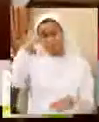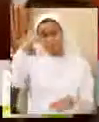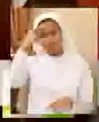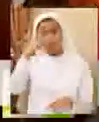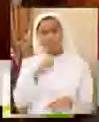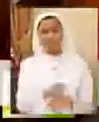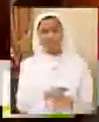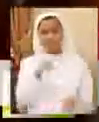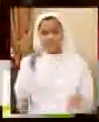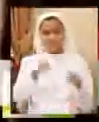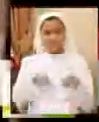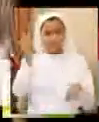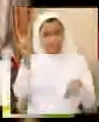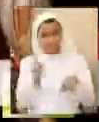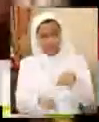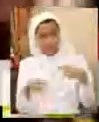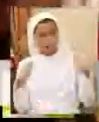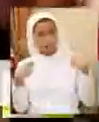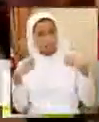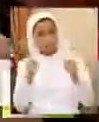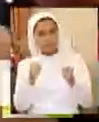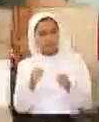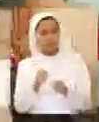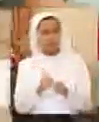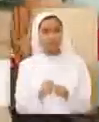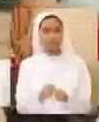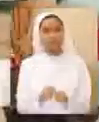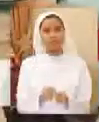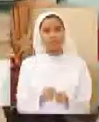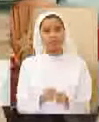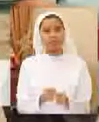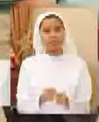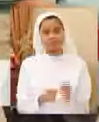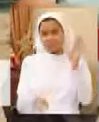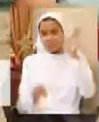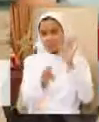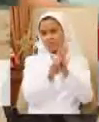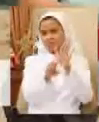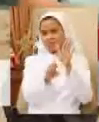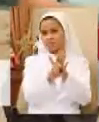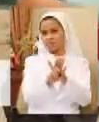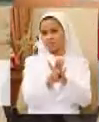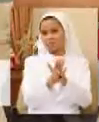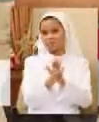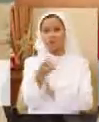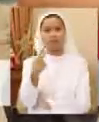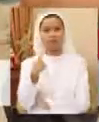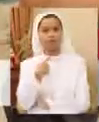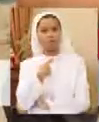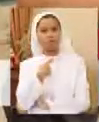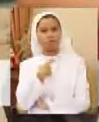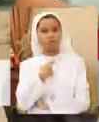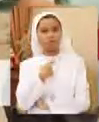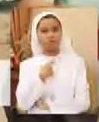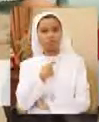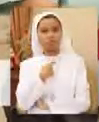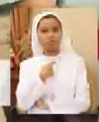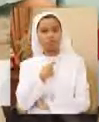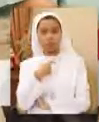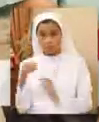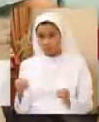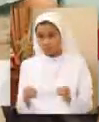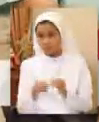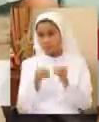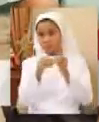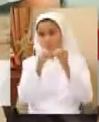po. And ganyan, pero pwede natin magbigyan ng intervention. Kunyari, let's say, what I mean, if you're kinukonsult, na pwede namang ma-improve